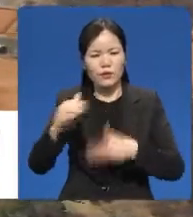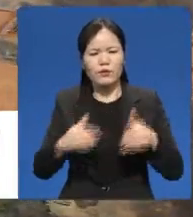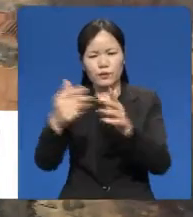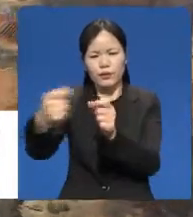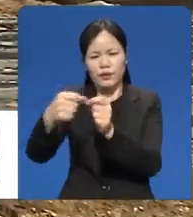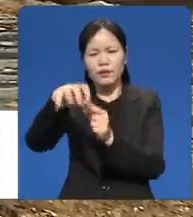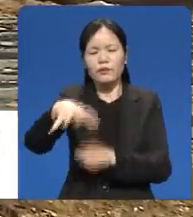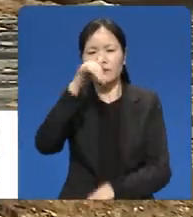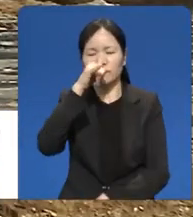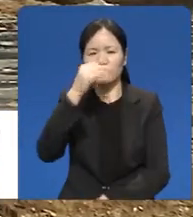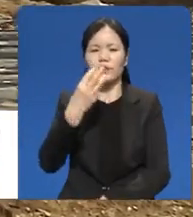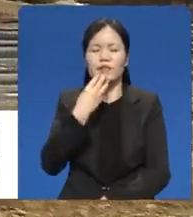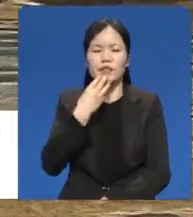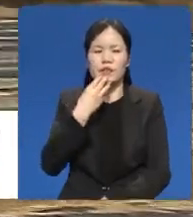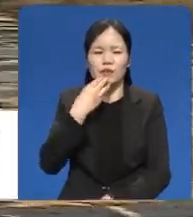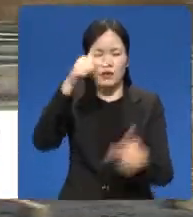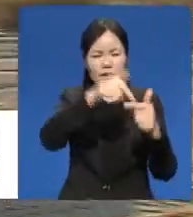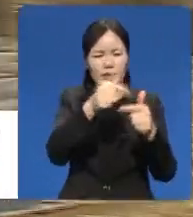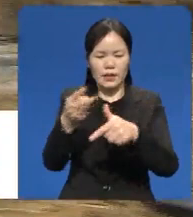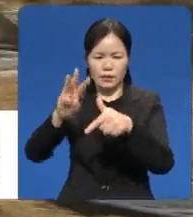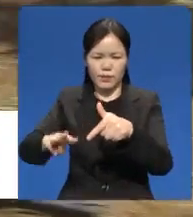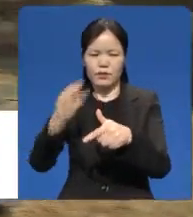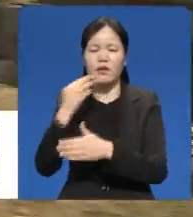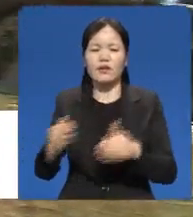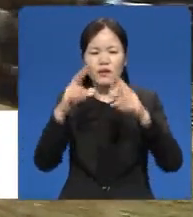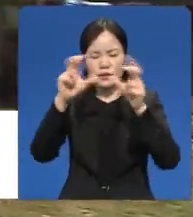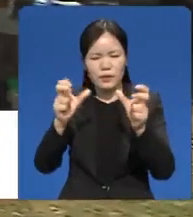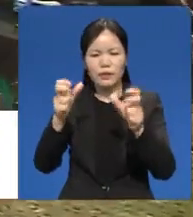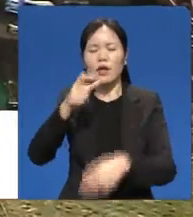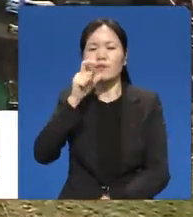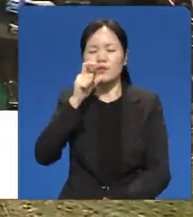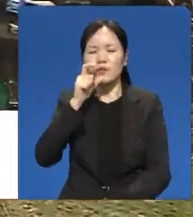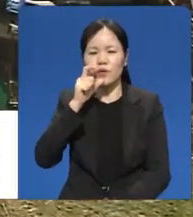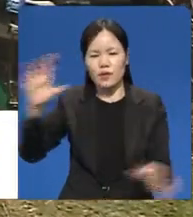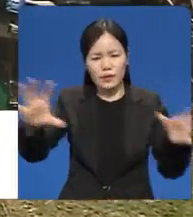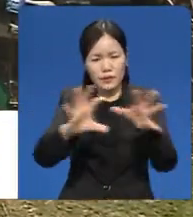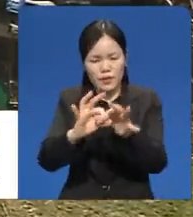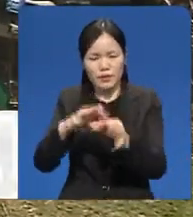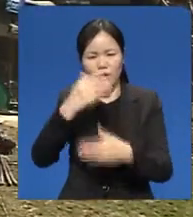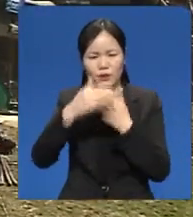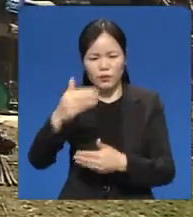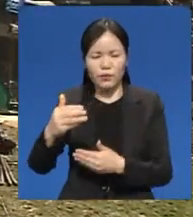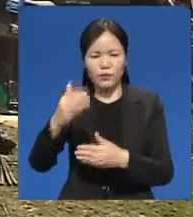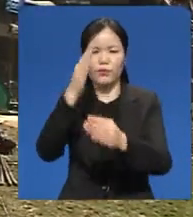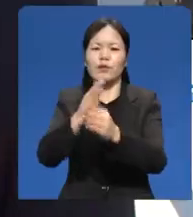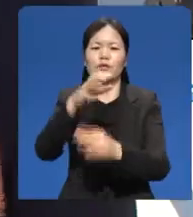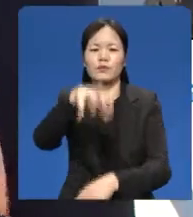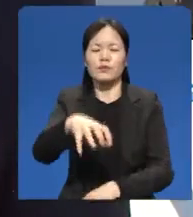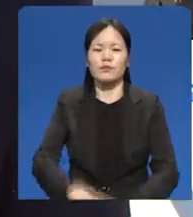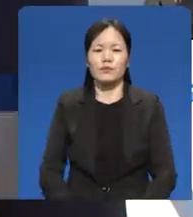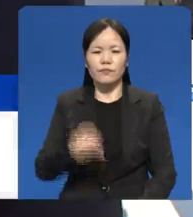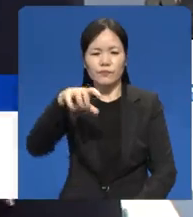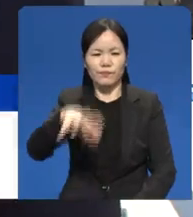있습니다 서울 강남과 인천 경기도 성남 과 수험 과정 갈대는 교통의 요지인 겁니다